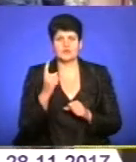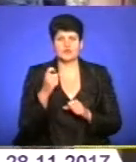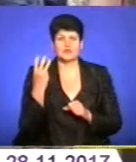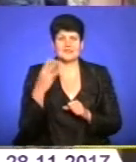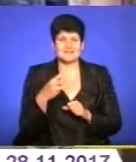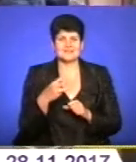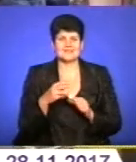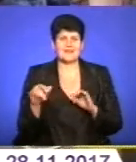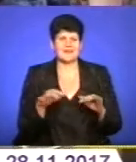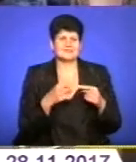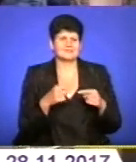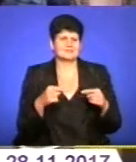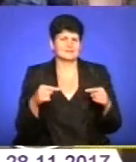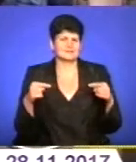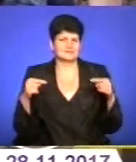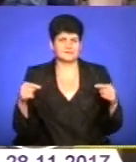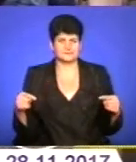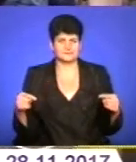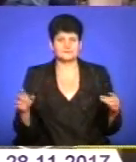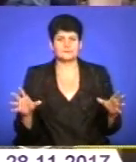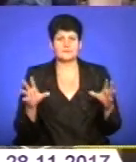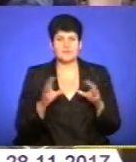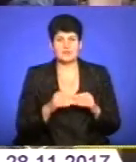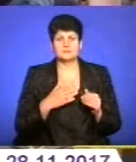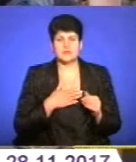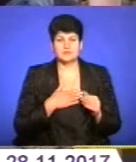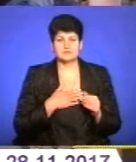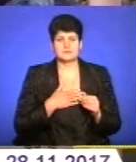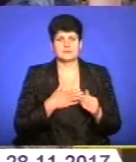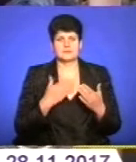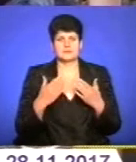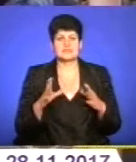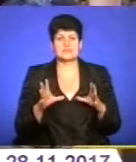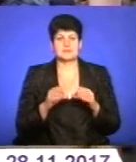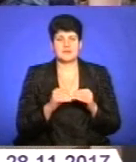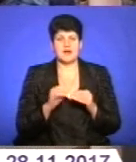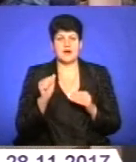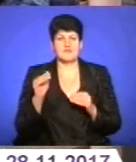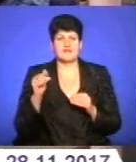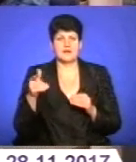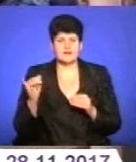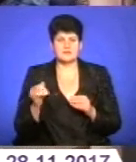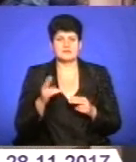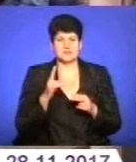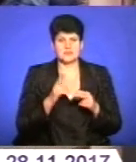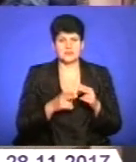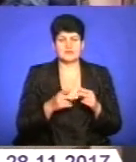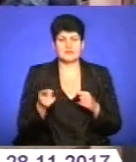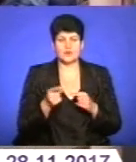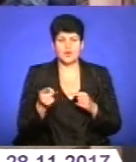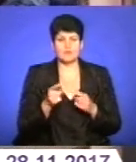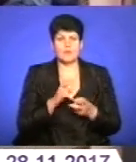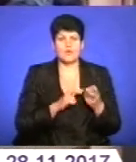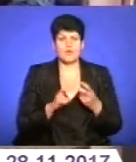акцій різноманітного гатунку. Разом з нашими спілкою афганцями, з нашими побратимами, закінчуємо Тернопіль